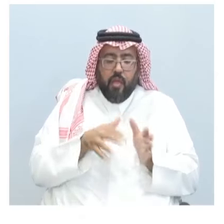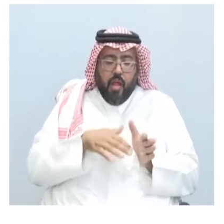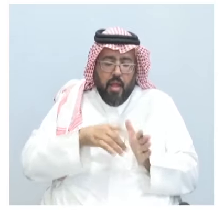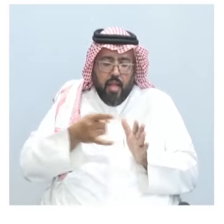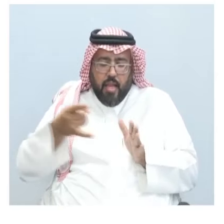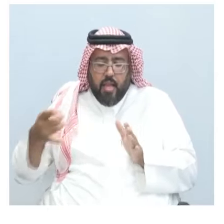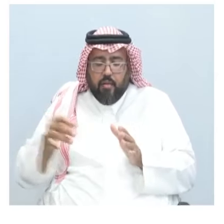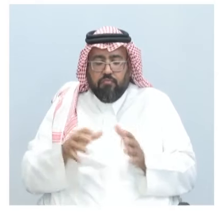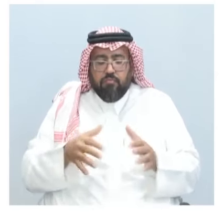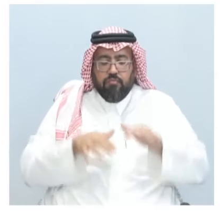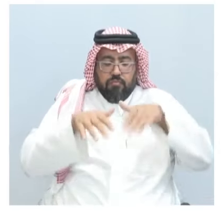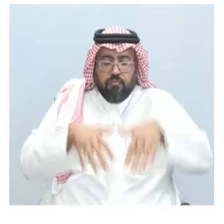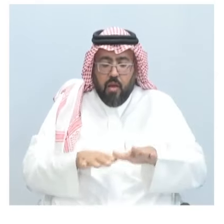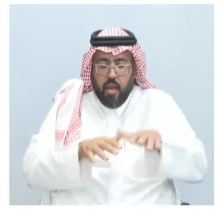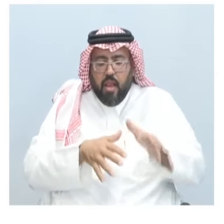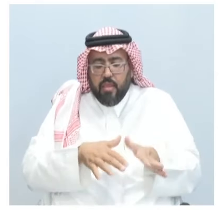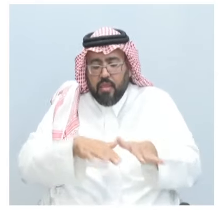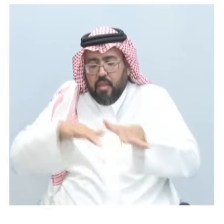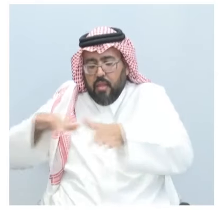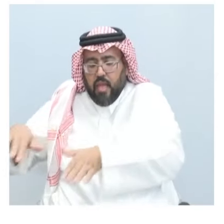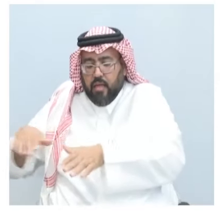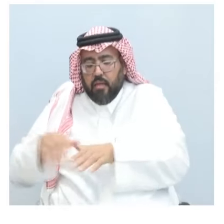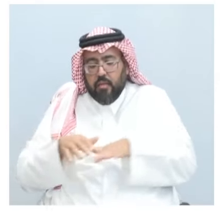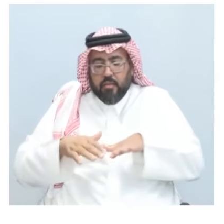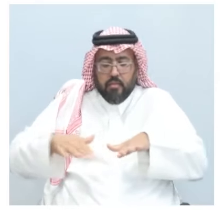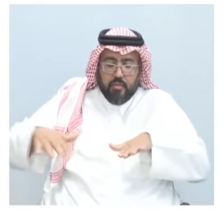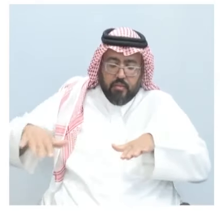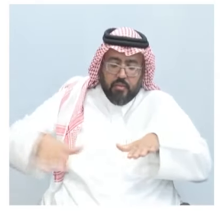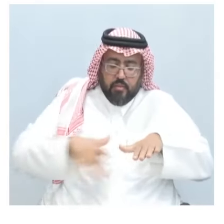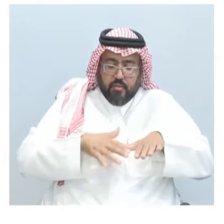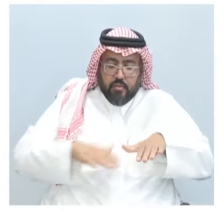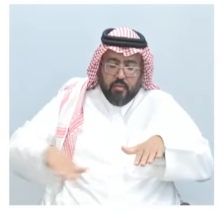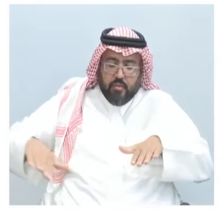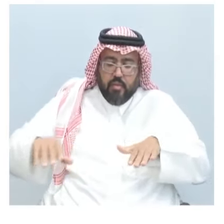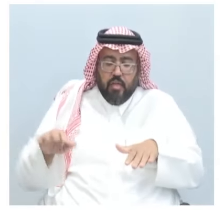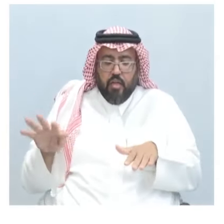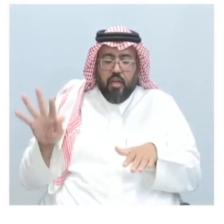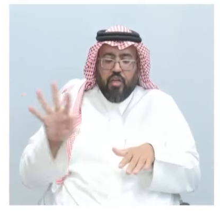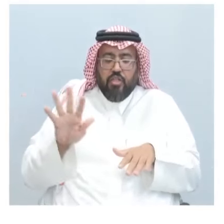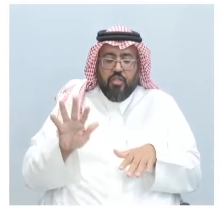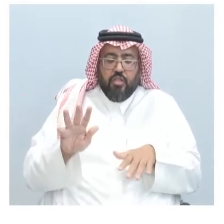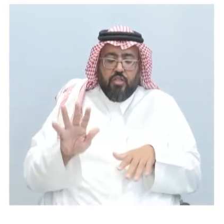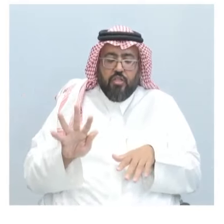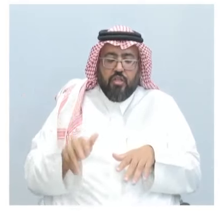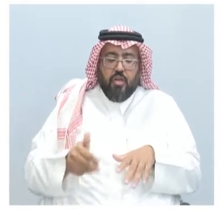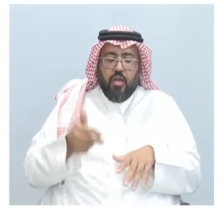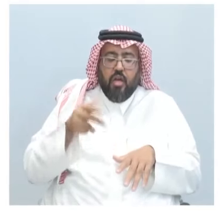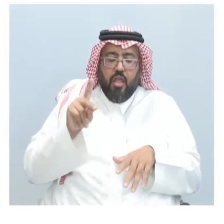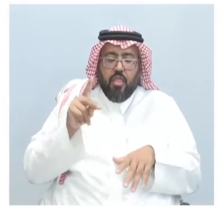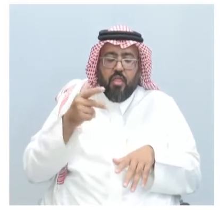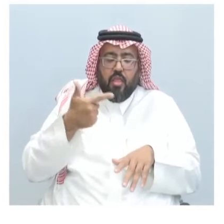فليلقه اليم بالساحل اي حتى يلقيه النهر بالشاطئ